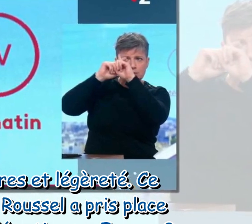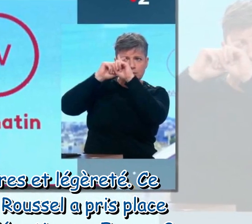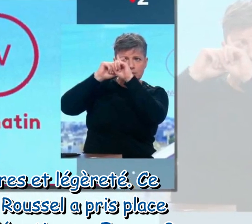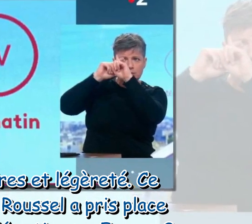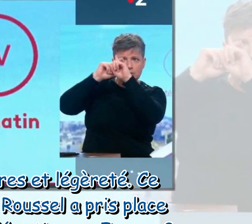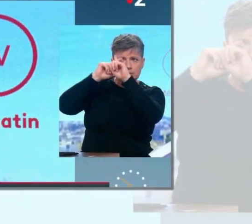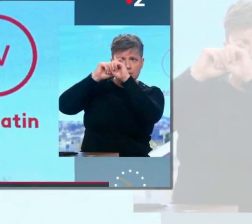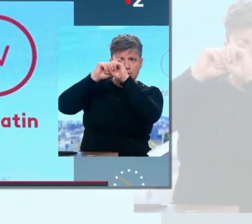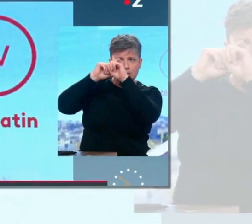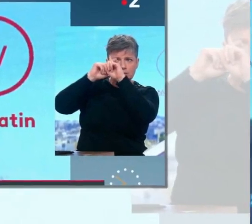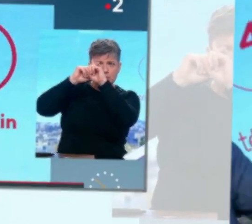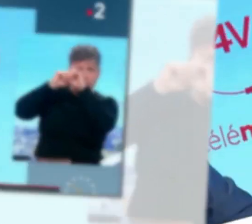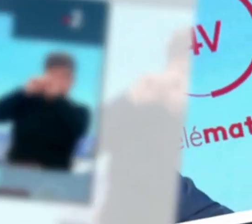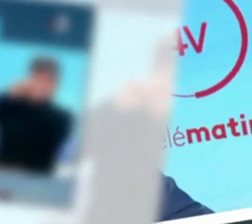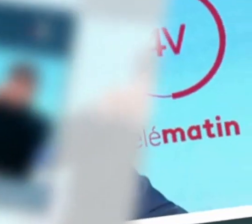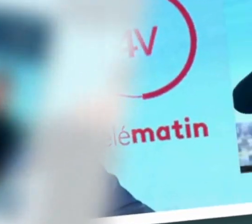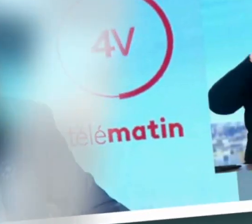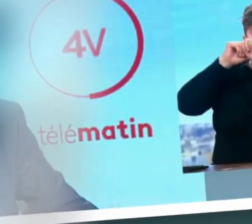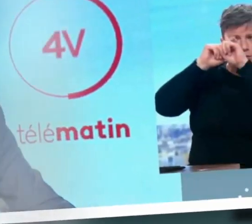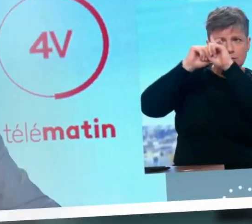Télématin, sur France 2.